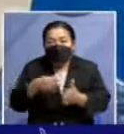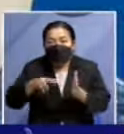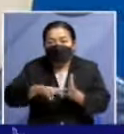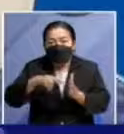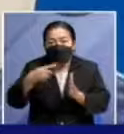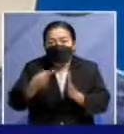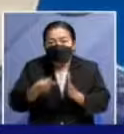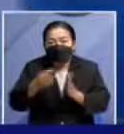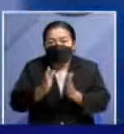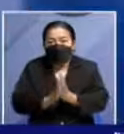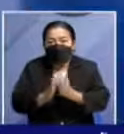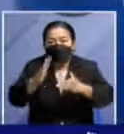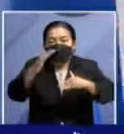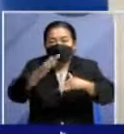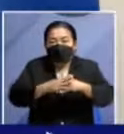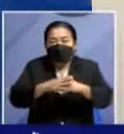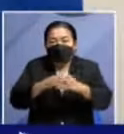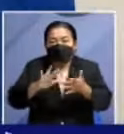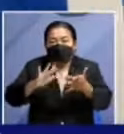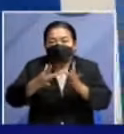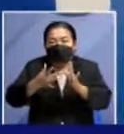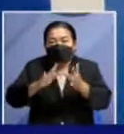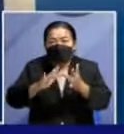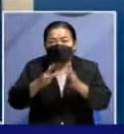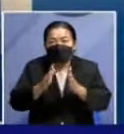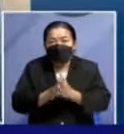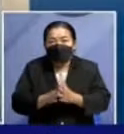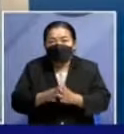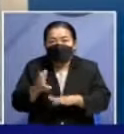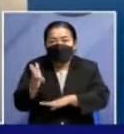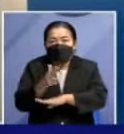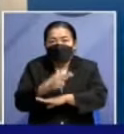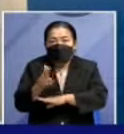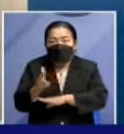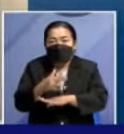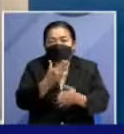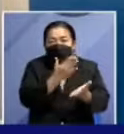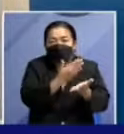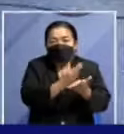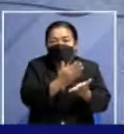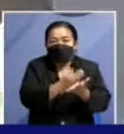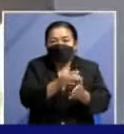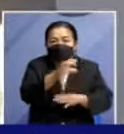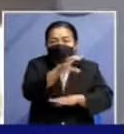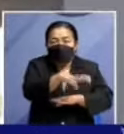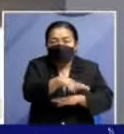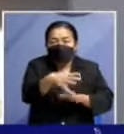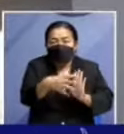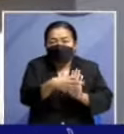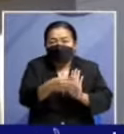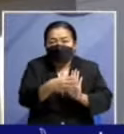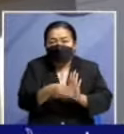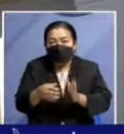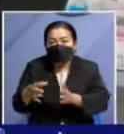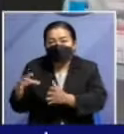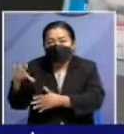องและระบบกล้องนะคะ CCTV สิ่งอำนวยความสะดวกตลอดจนมีการแบ่งเขตพื้นที่ติดเชื้อและเขตสะอาดเพื่อป้องกันการแพร่ระบาด